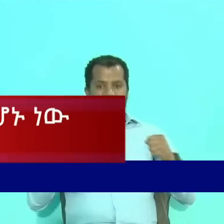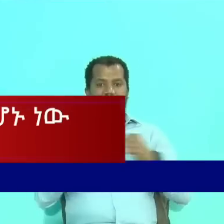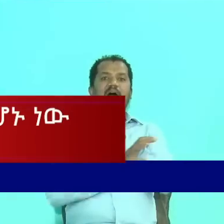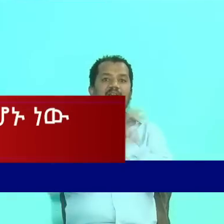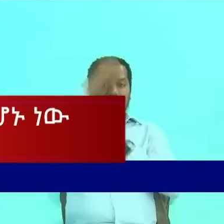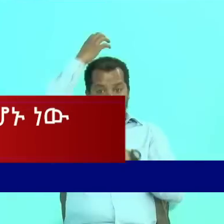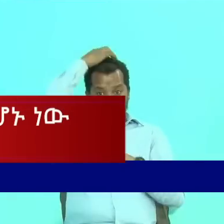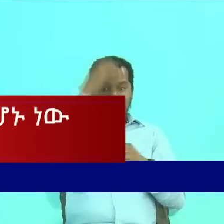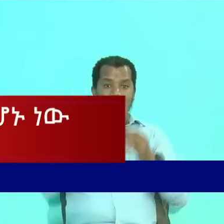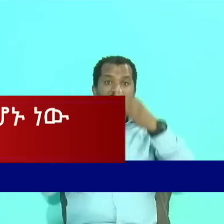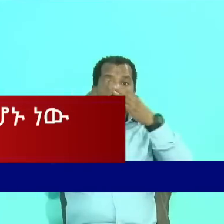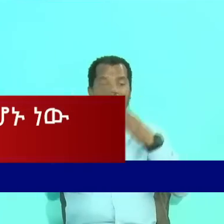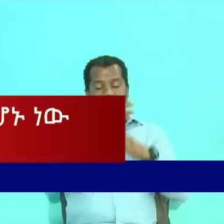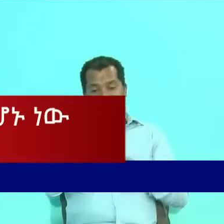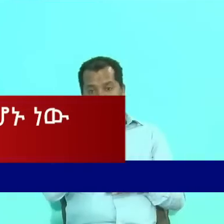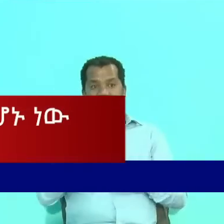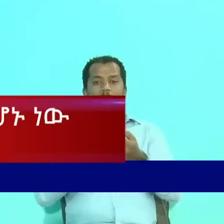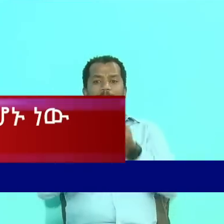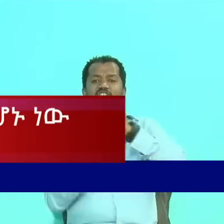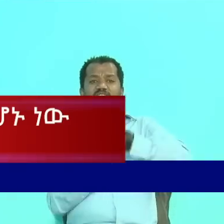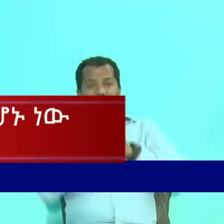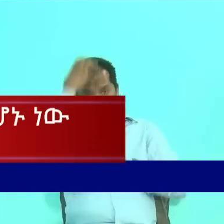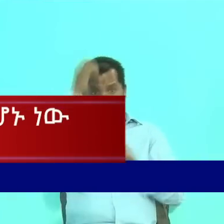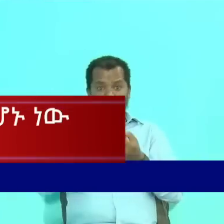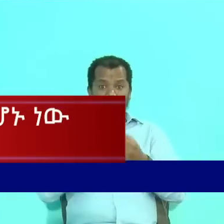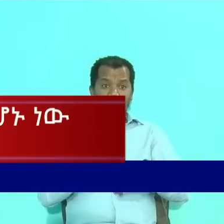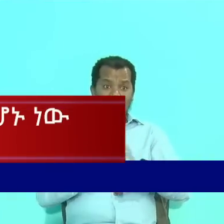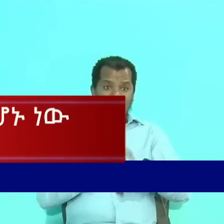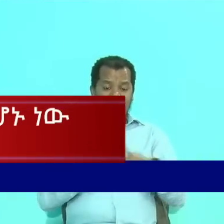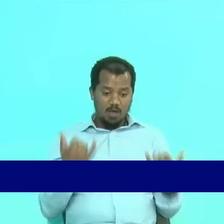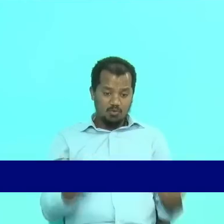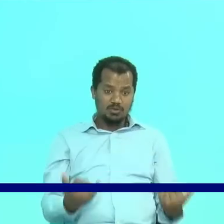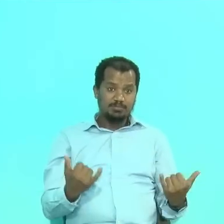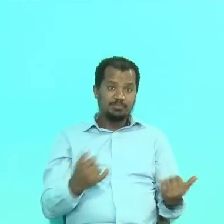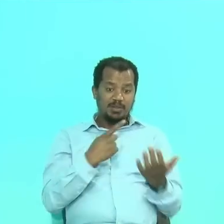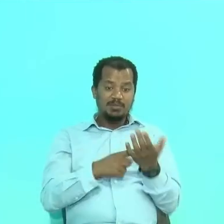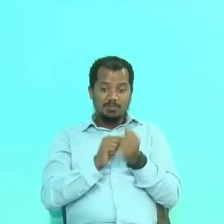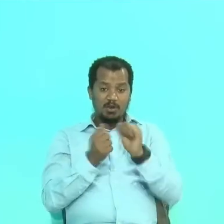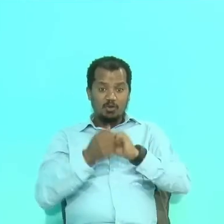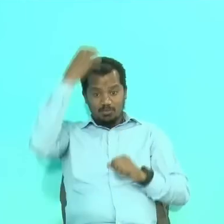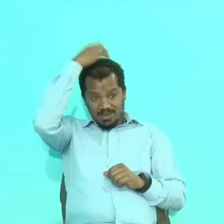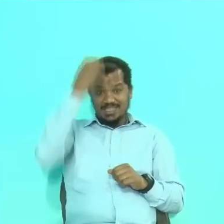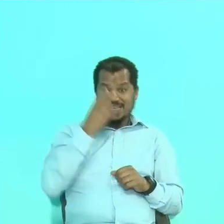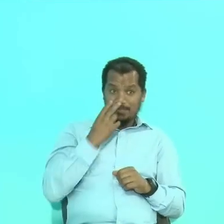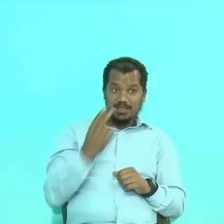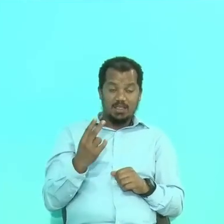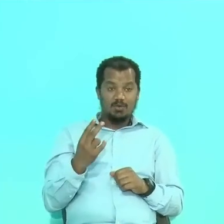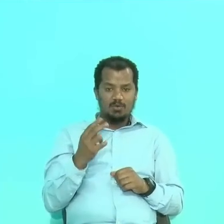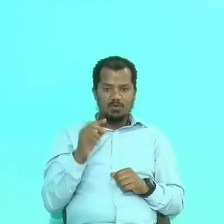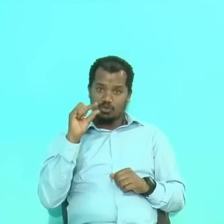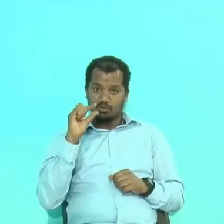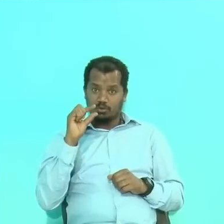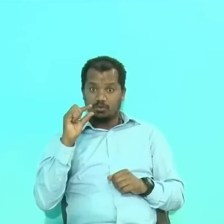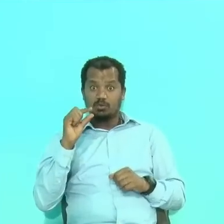መንግስት መገንባትና በሽግግር መንግስት ወቅት እንደታየው አሁንም በዚህ በለውጡ መንግስት ወቅት እንደሚታየው